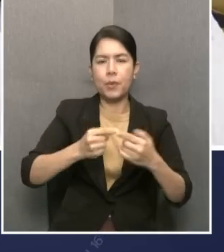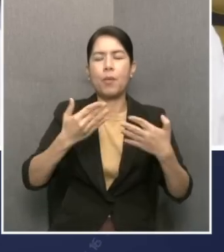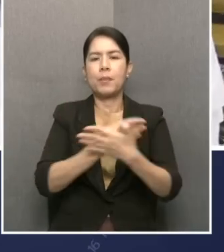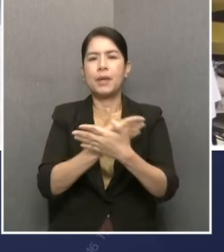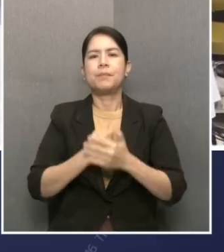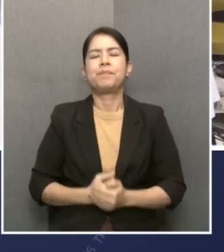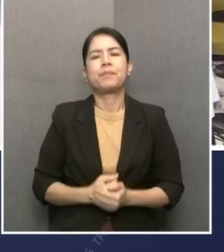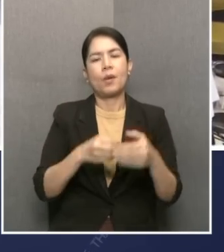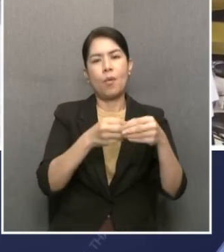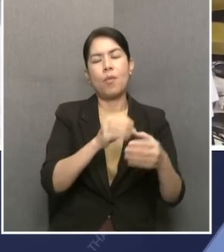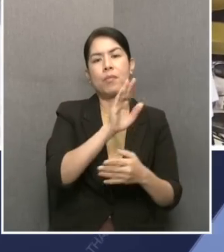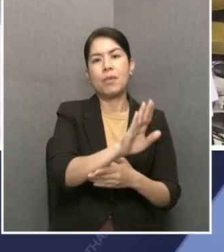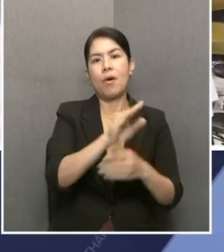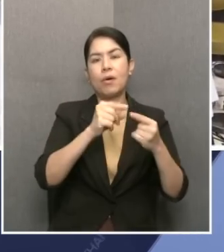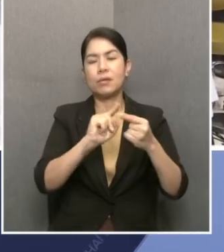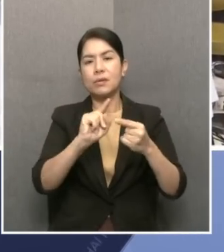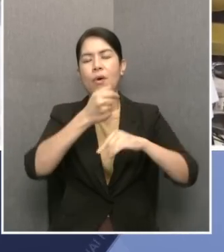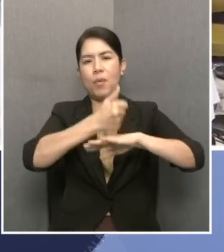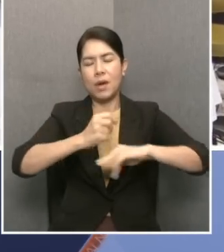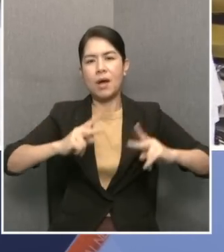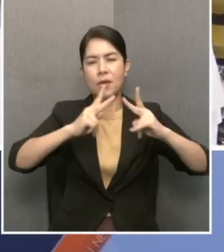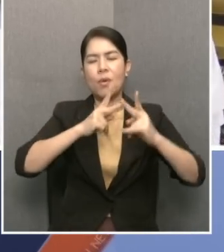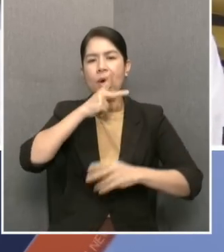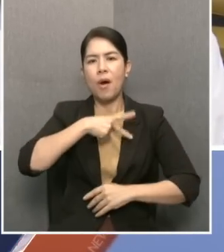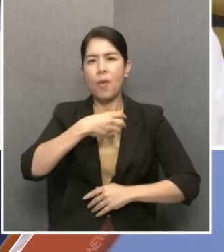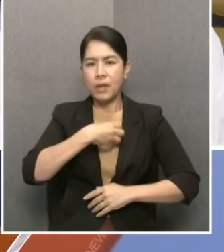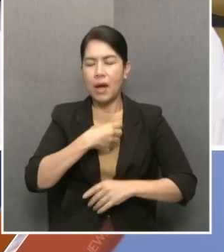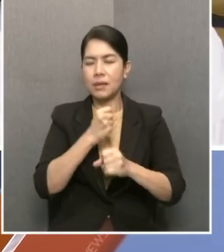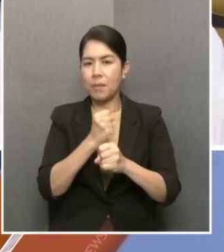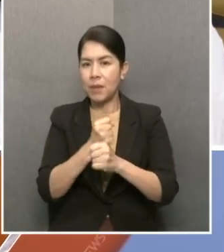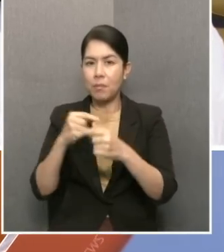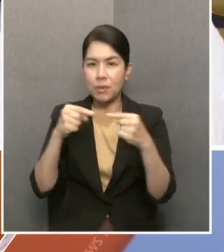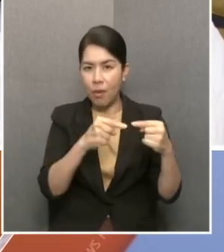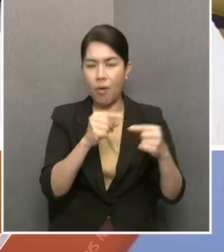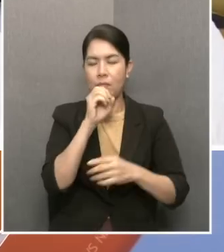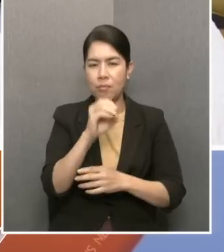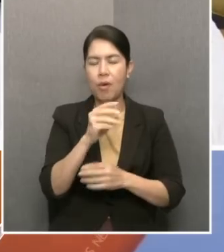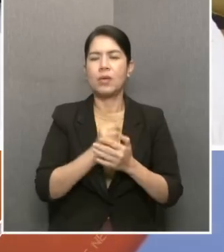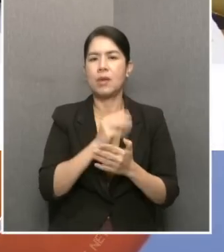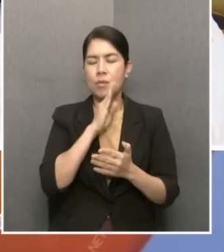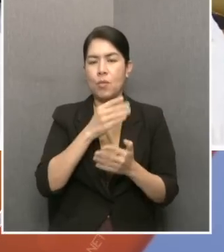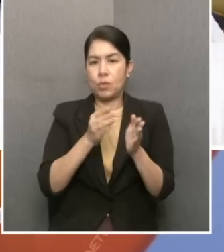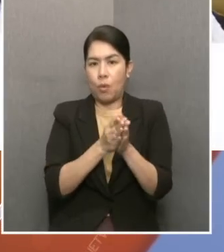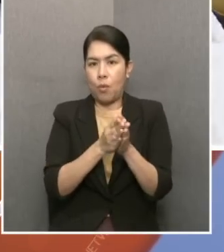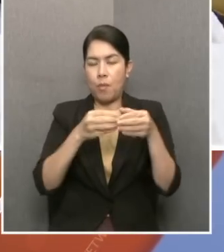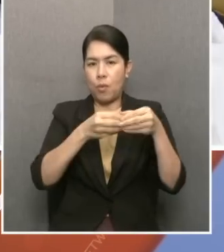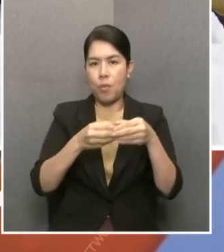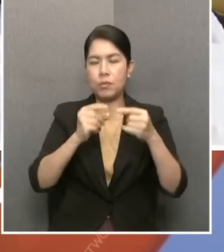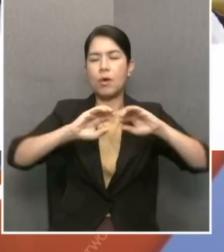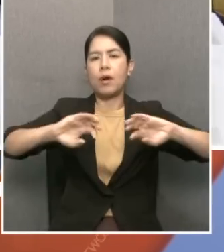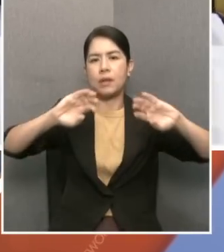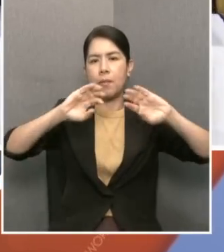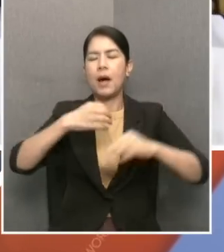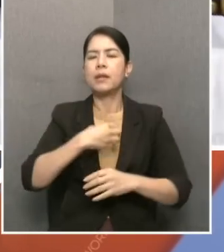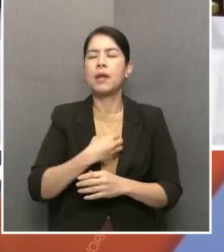เนี่ยก็รู้สึกว่าอยากจะอยากจะสานต่องานที่เคยทำไว้ก็เลยมีเงื่อนไขออกมาเหมือนกันบอกว่าหากจะร่วมรัฐบาลจริงๆนั้นขอให้พูด